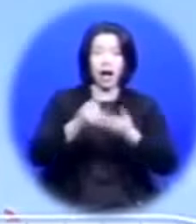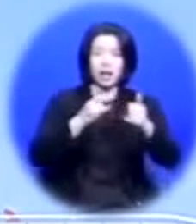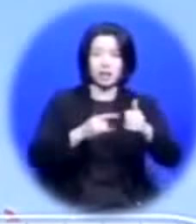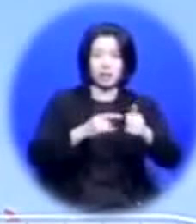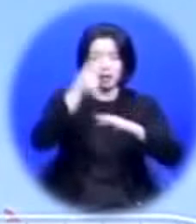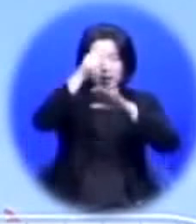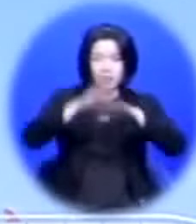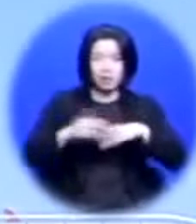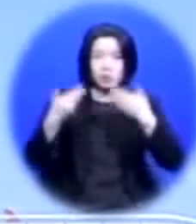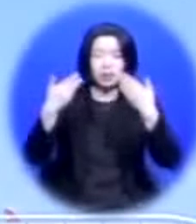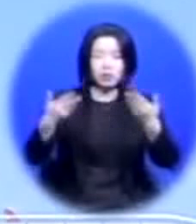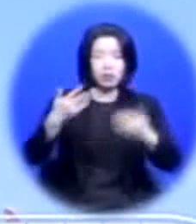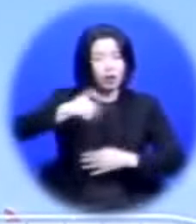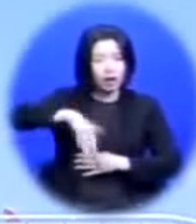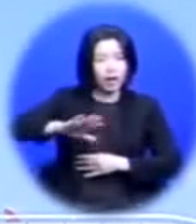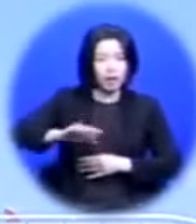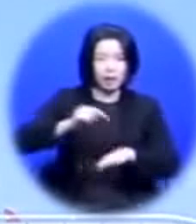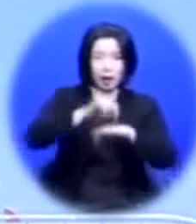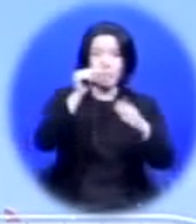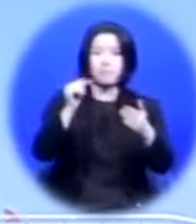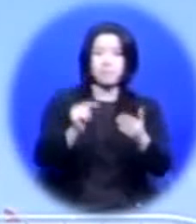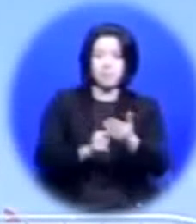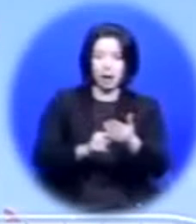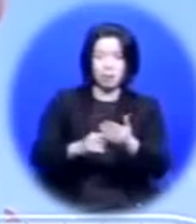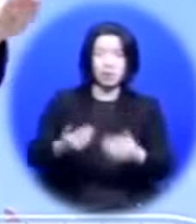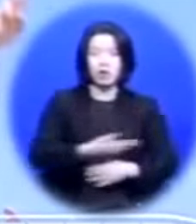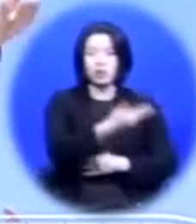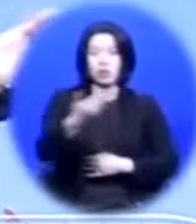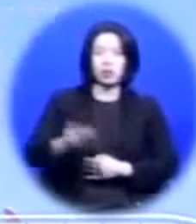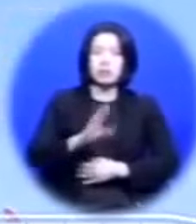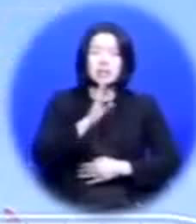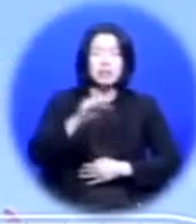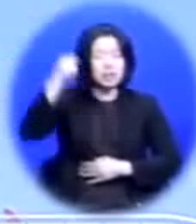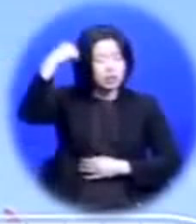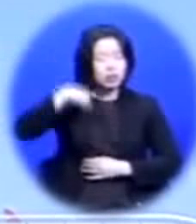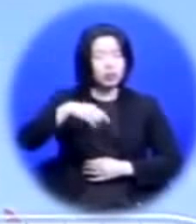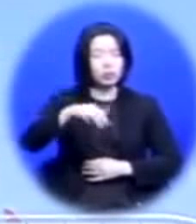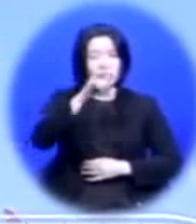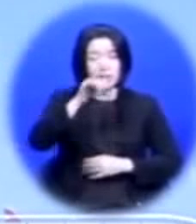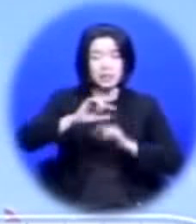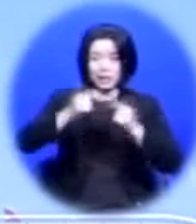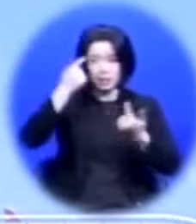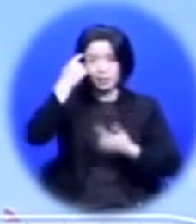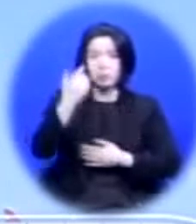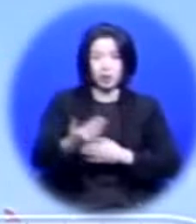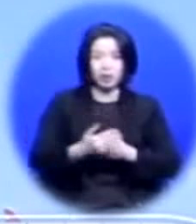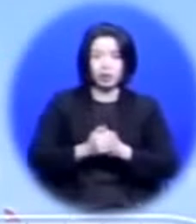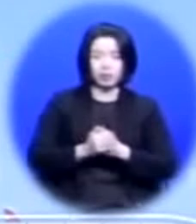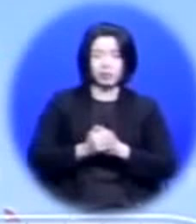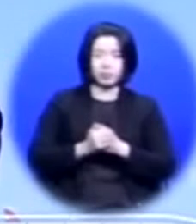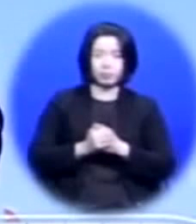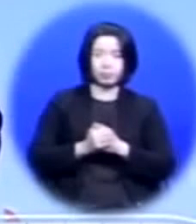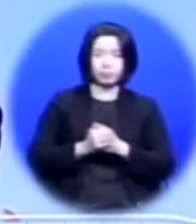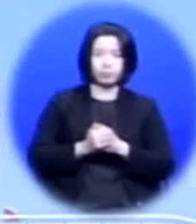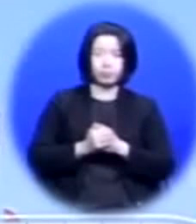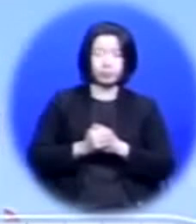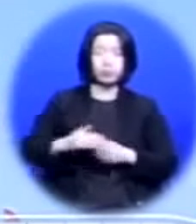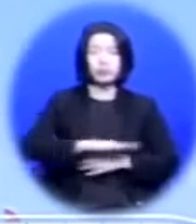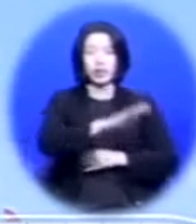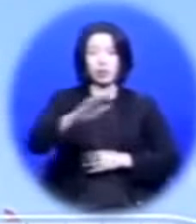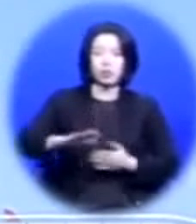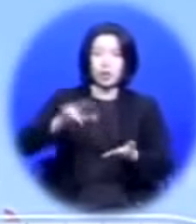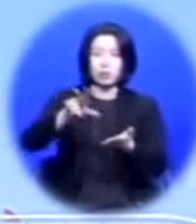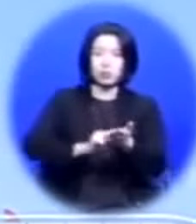예배드리러 가야 되겠다는 마음을 여러분이 제 끼고 있지 않으세요 우리의